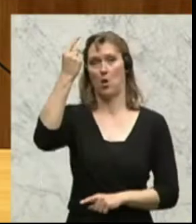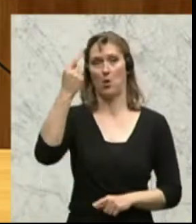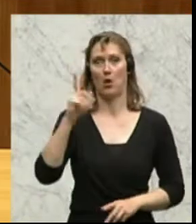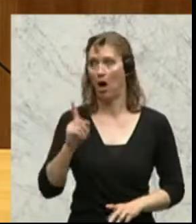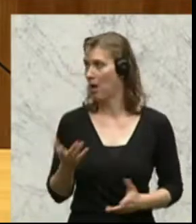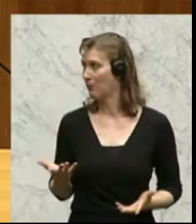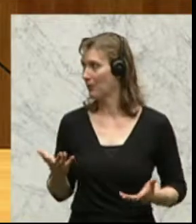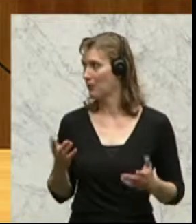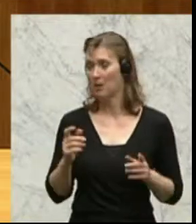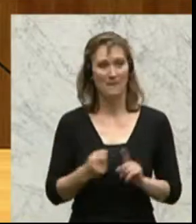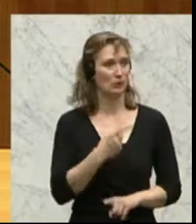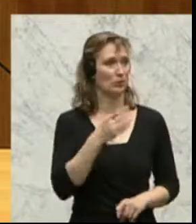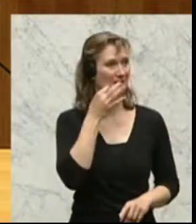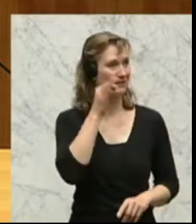Herren,